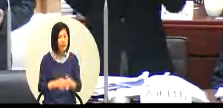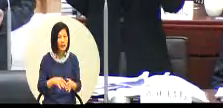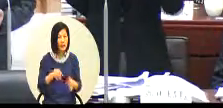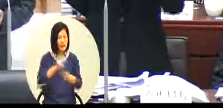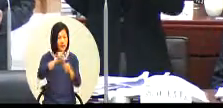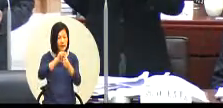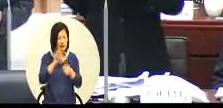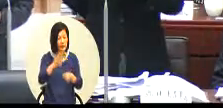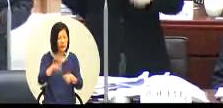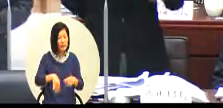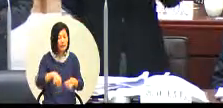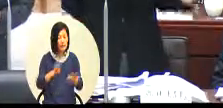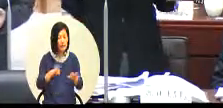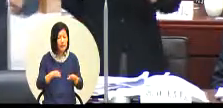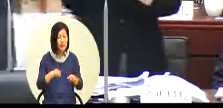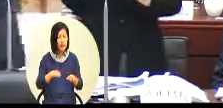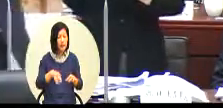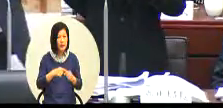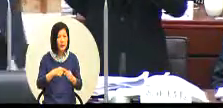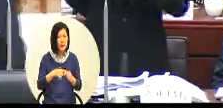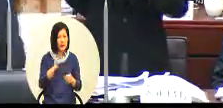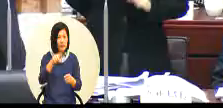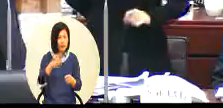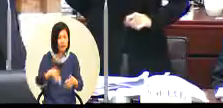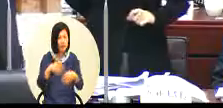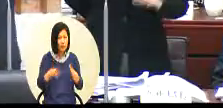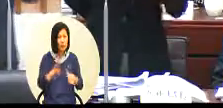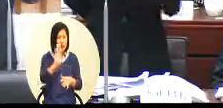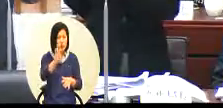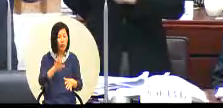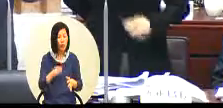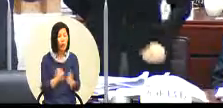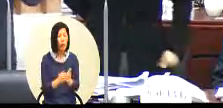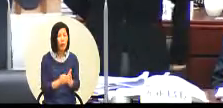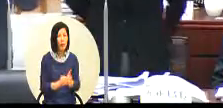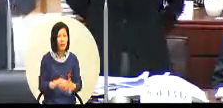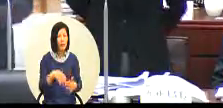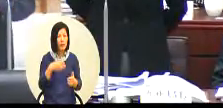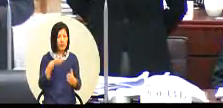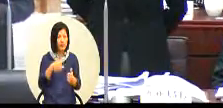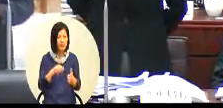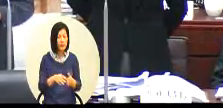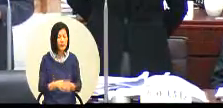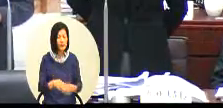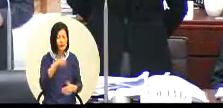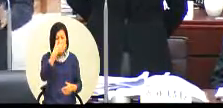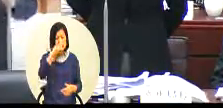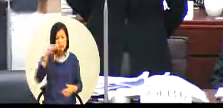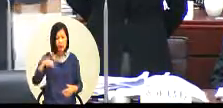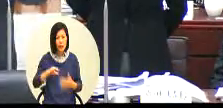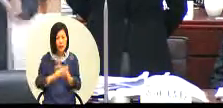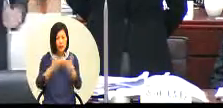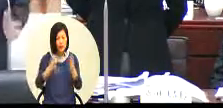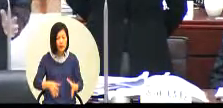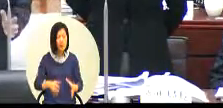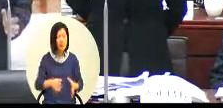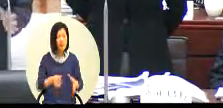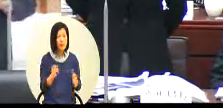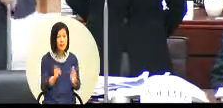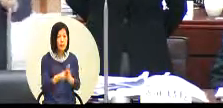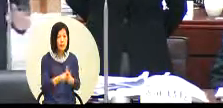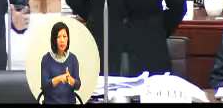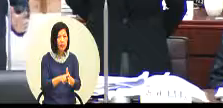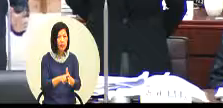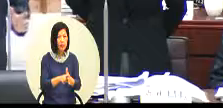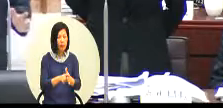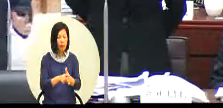今年已经完成了1000多位，明年 我们现在就借由这1000多位，在我们凤山示范的时候，先把它做一个